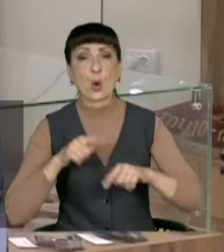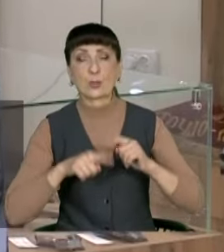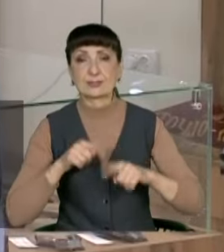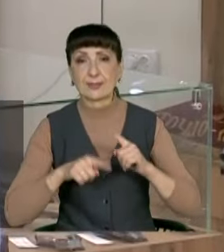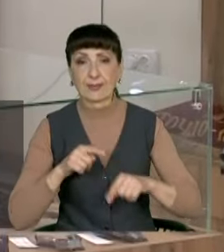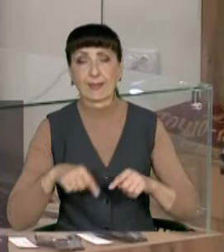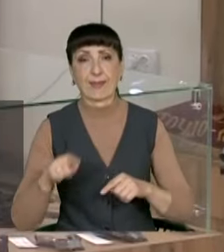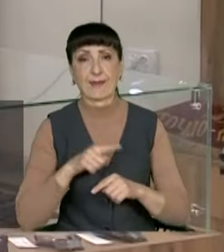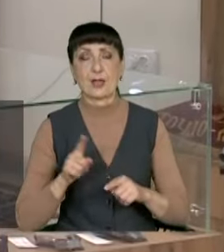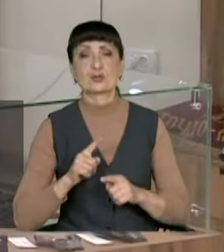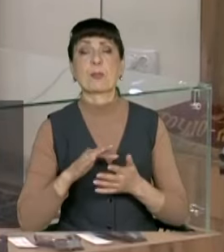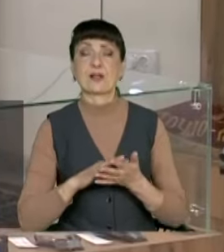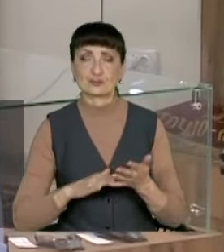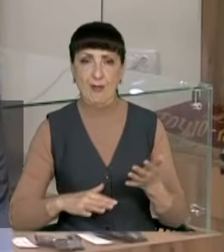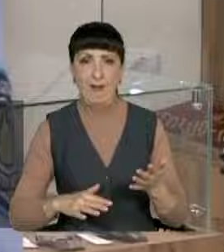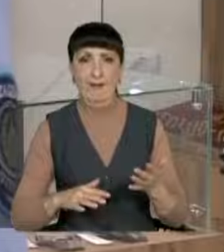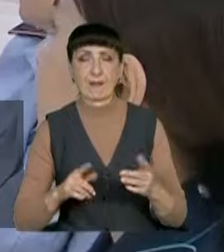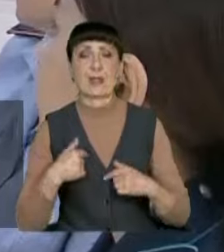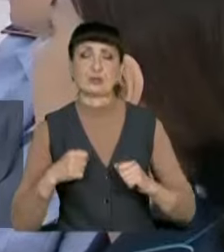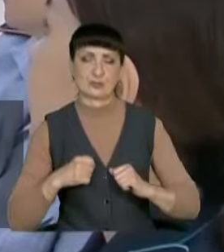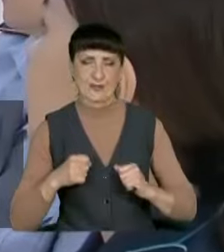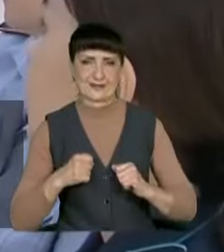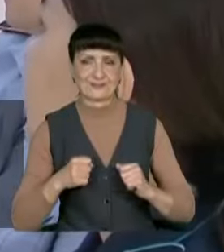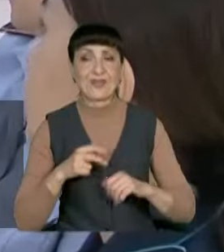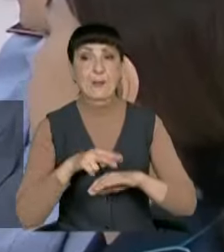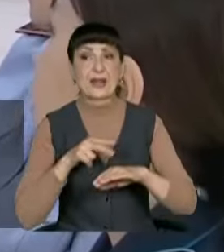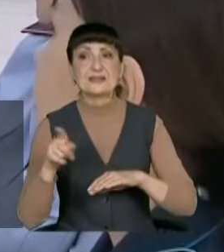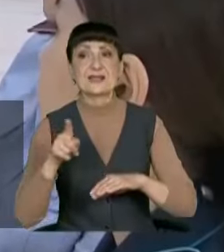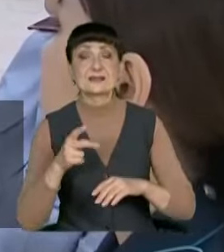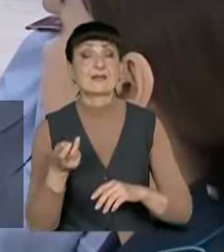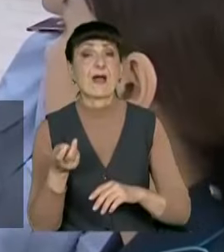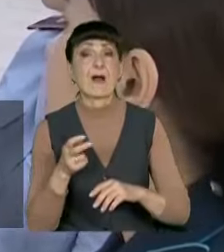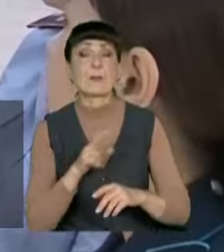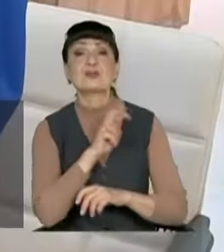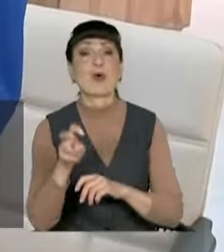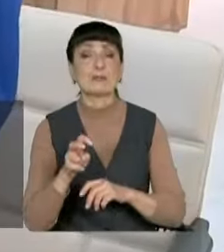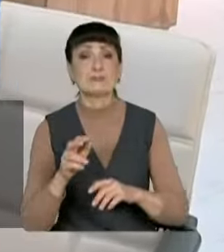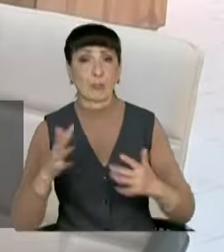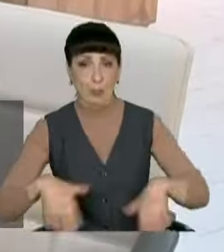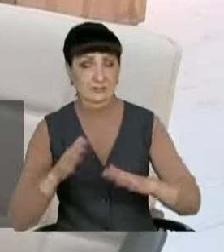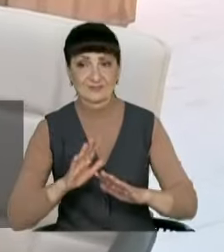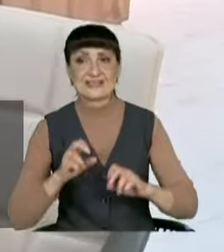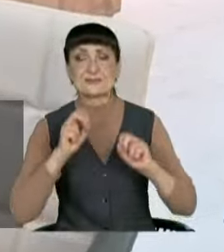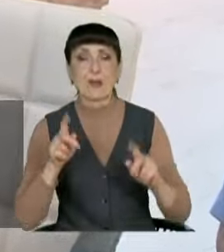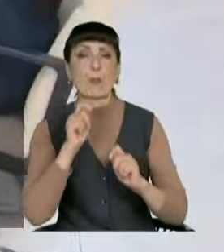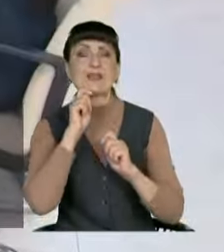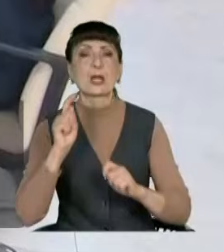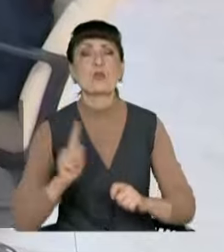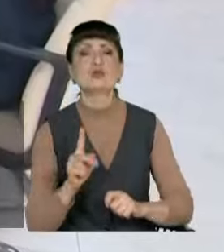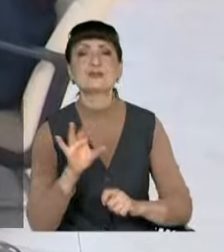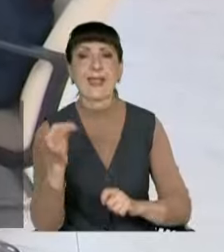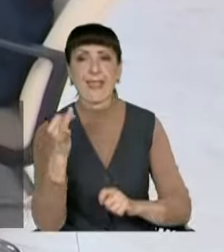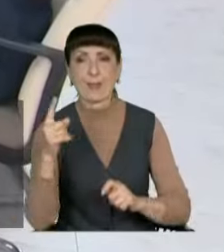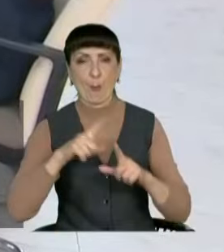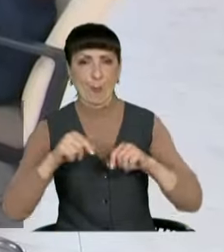чтобы продолжали, буду стараться. К полицейским мастер пришел не с пустыми руками. Специально к празднику он подарил музею департамента